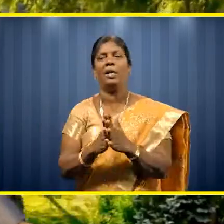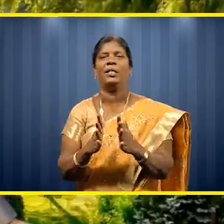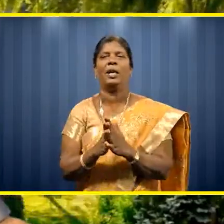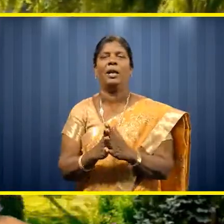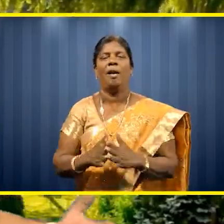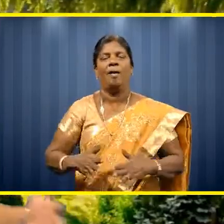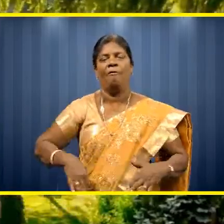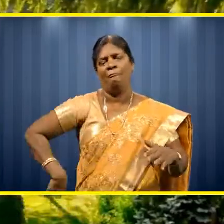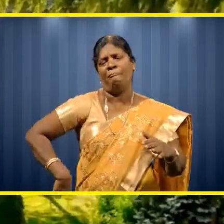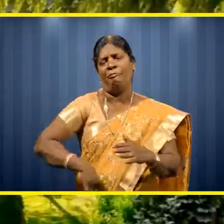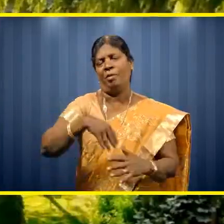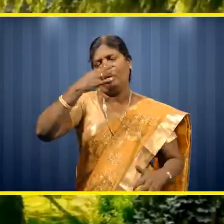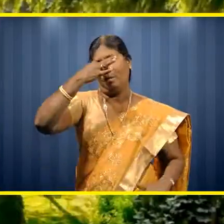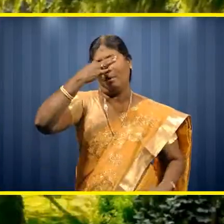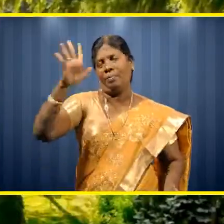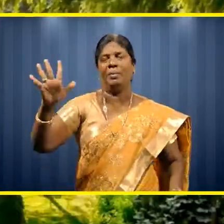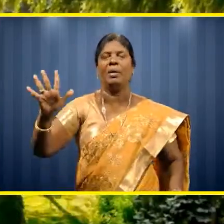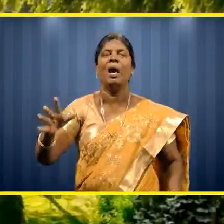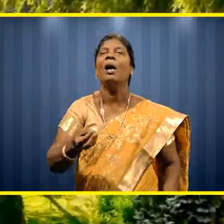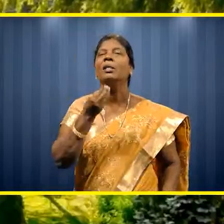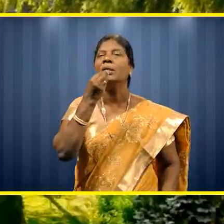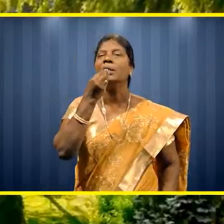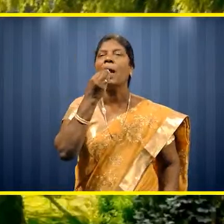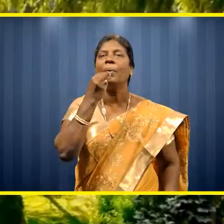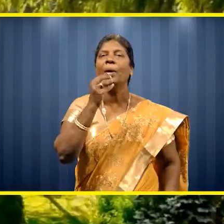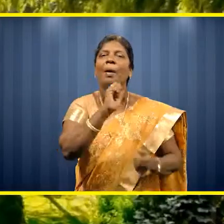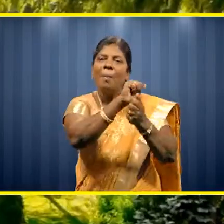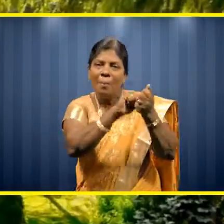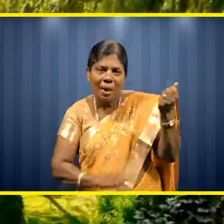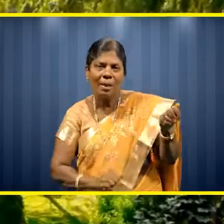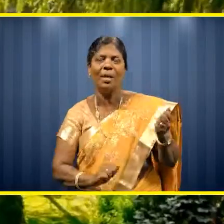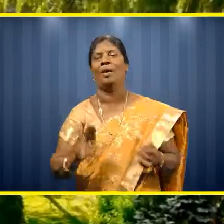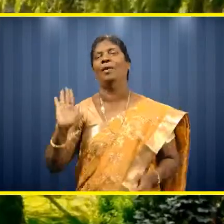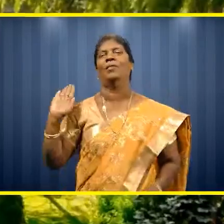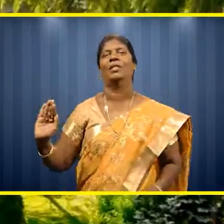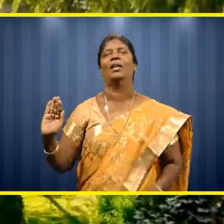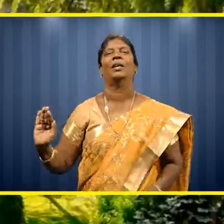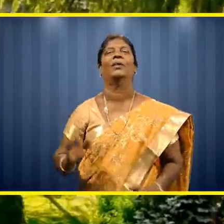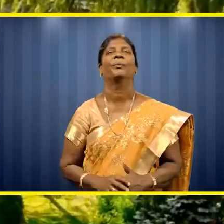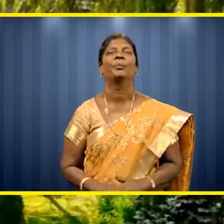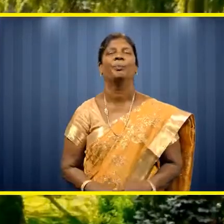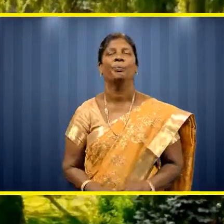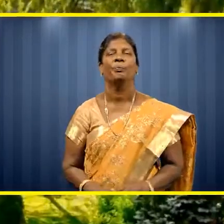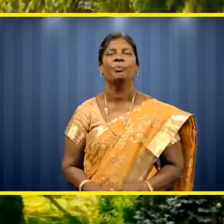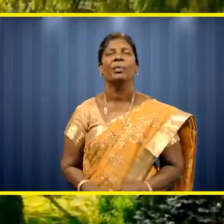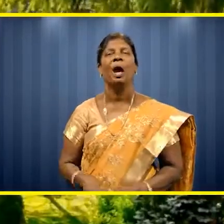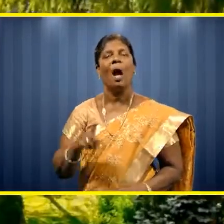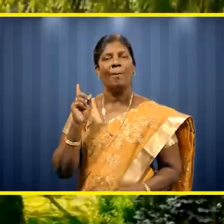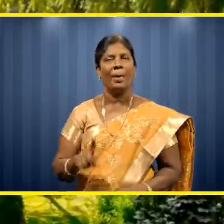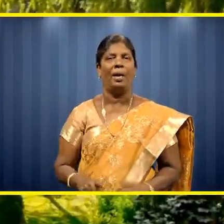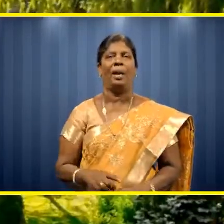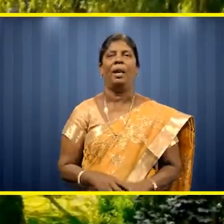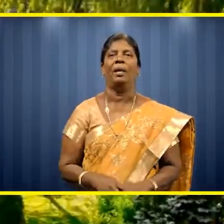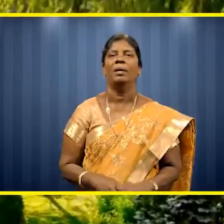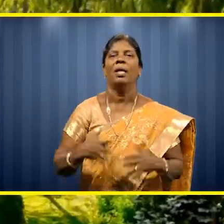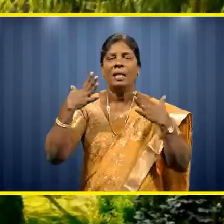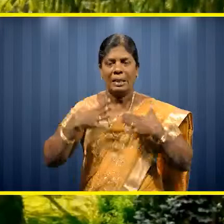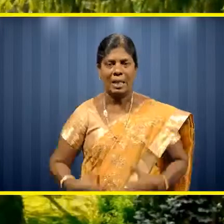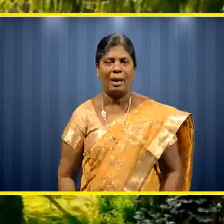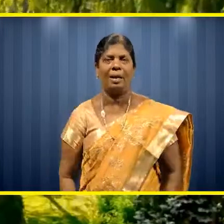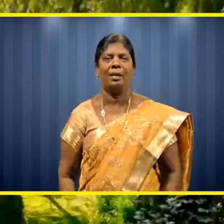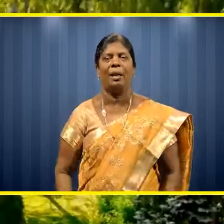5000க்கும் மேற்பட்ட மக்கள் வயிறு நிரம்ப சாப்பிட்டு மீதி எடுக்கும் அளவுக்கு ஆண்டவர் உதவி செய்தார்.